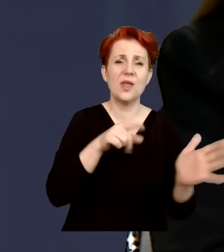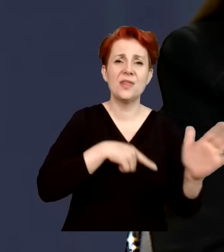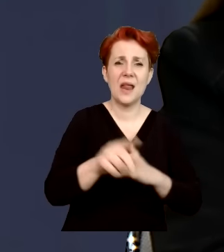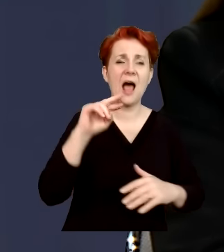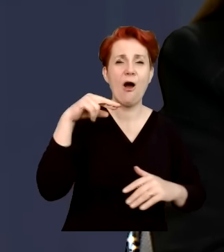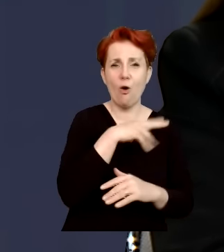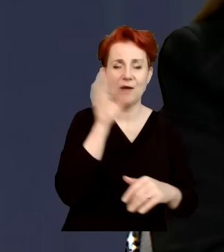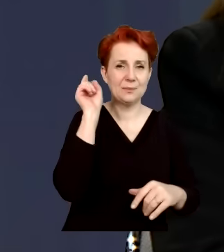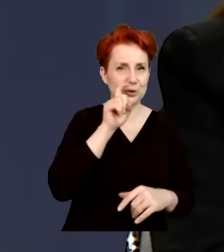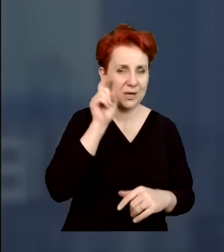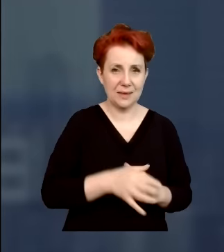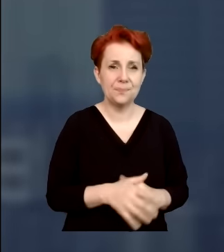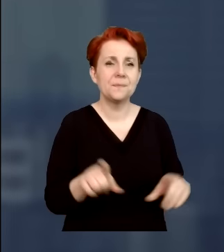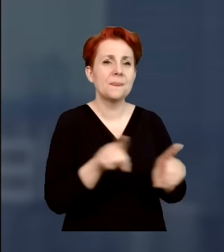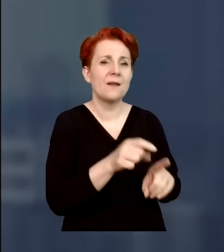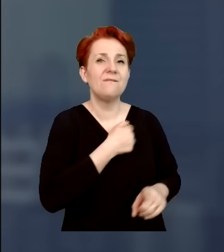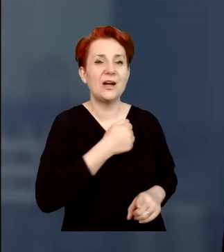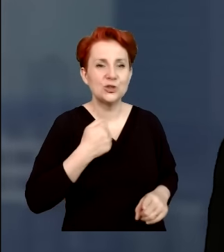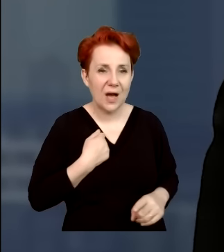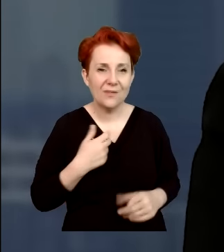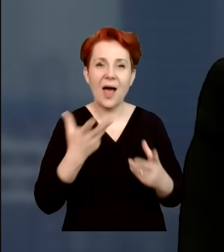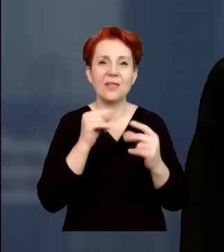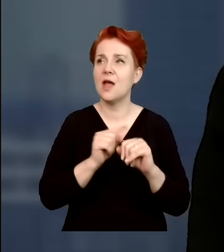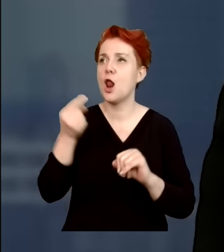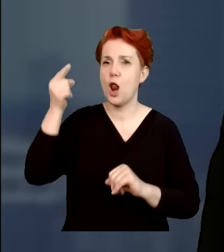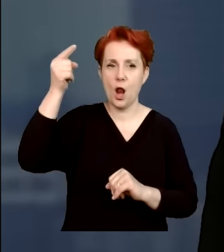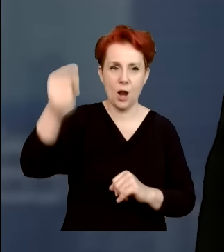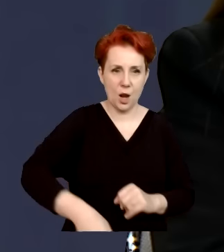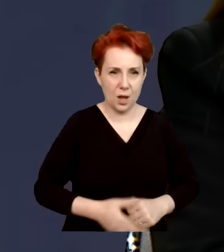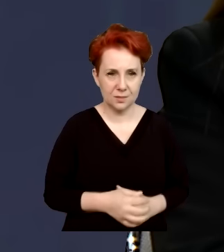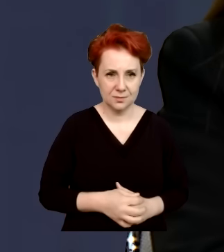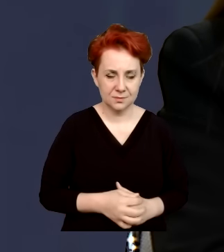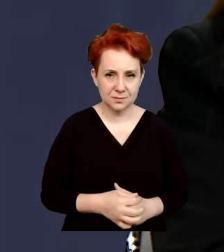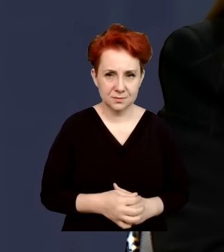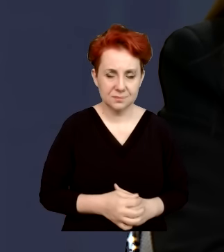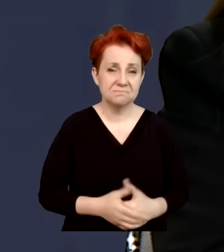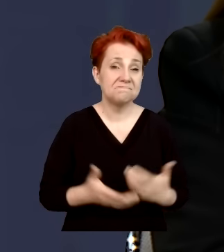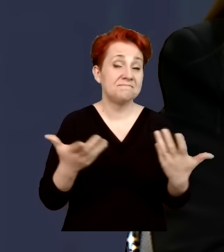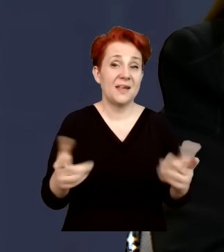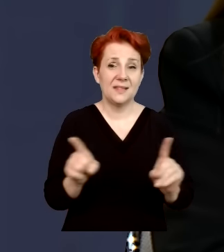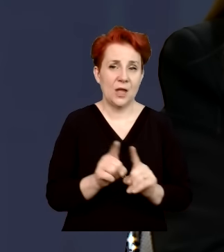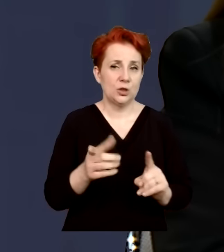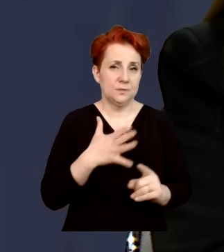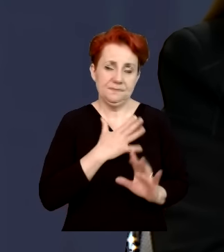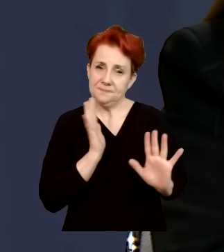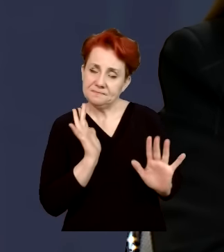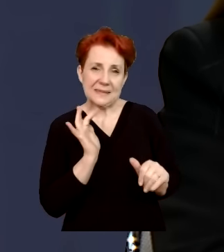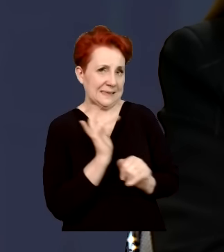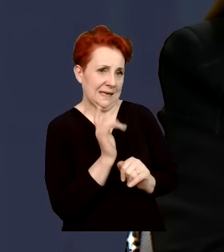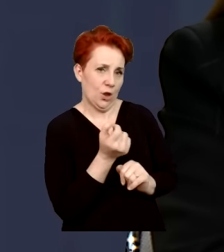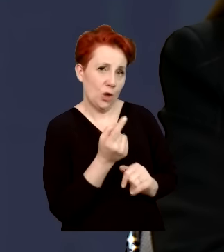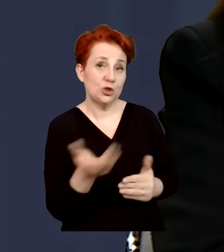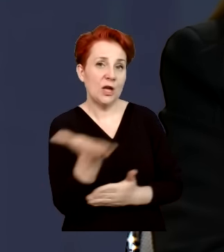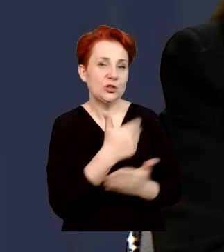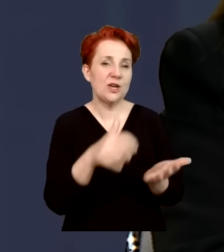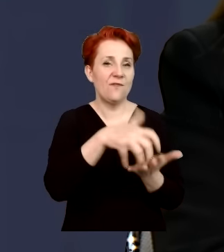tym bardziej jest na temat. Gdzie nie można było dojechać i zobaczyć. Na pewno jest, niestety też mam krytyczny stosunek do tego, że część wydawanych pieniędzy z